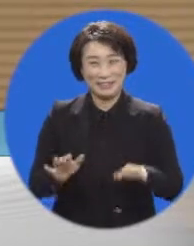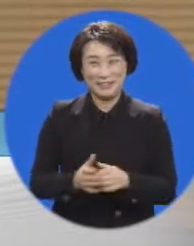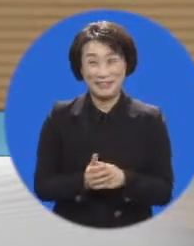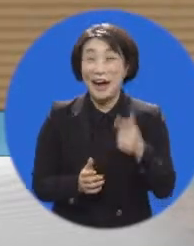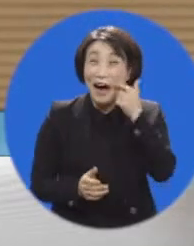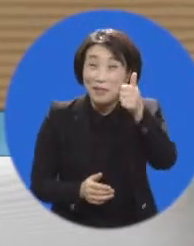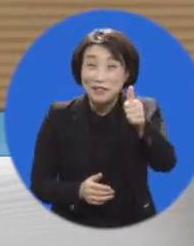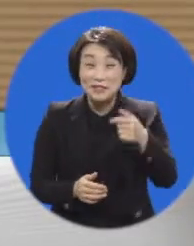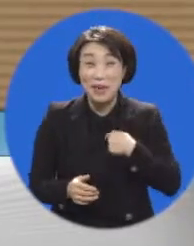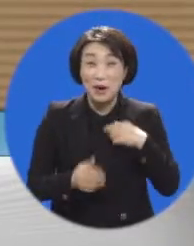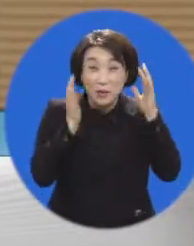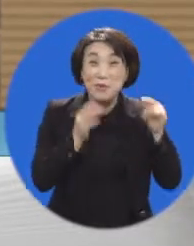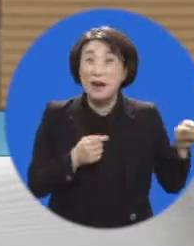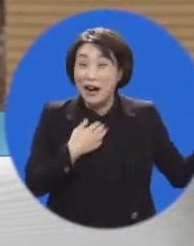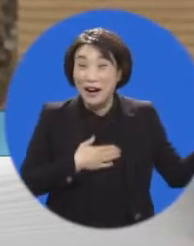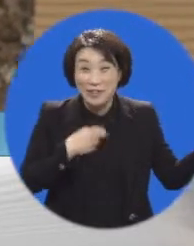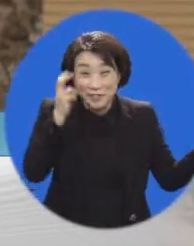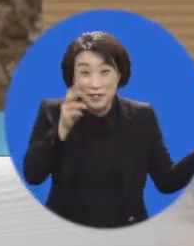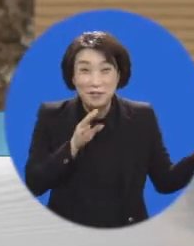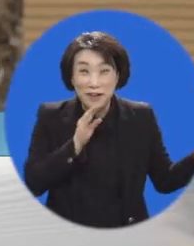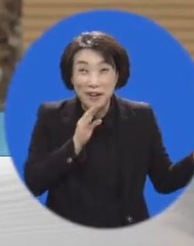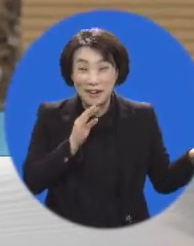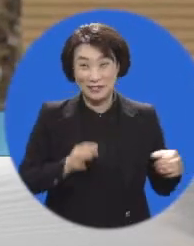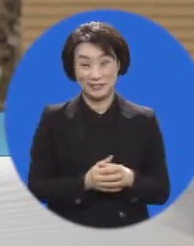아버지는 제가 공부하는 줄 알잖아요.